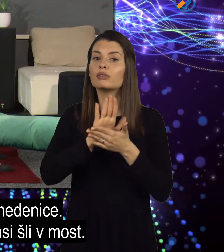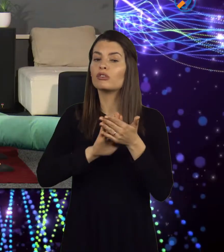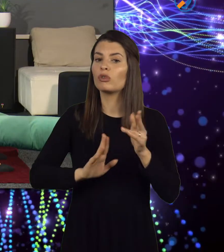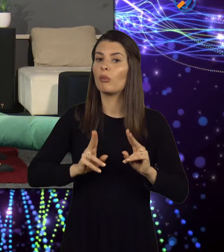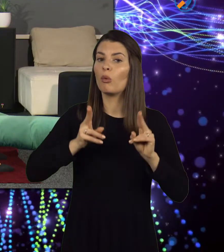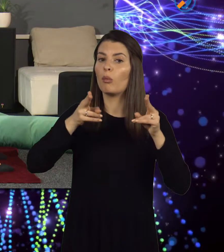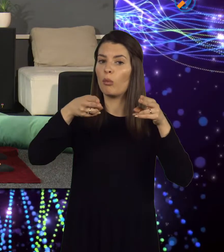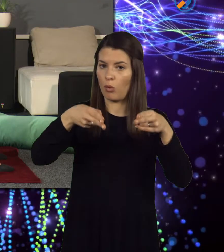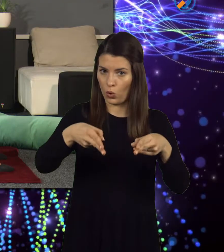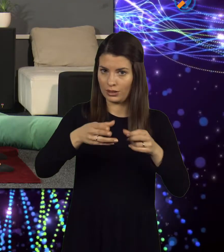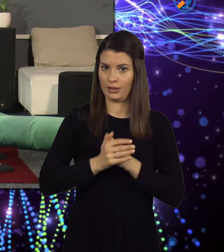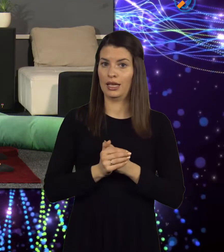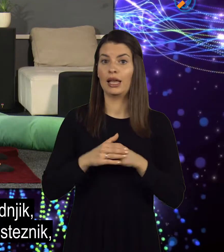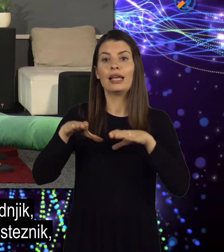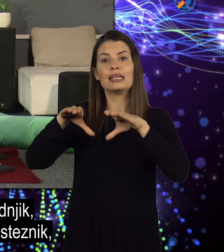most.